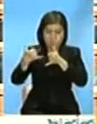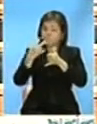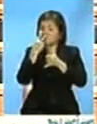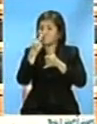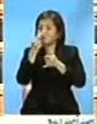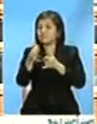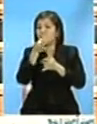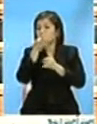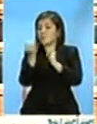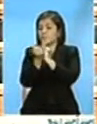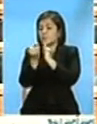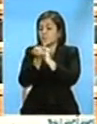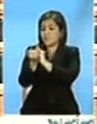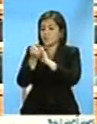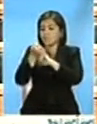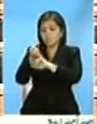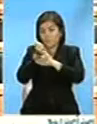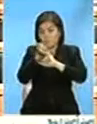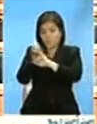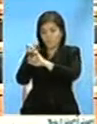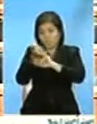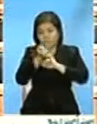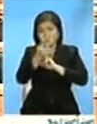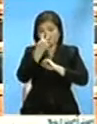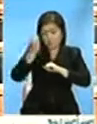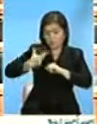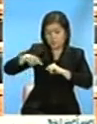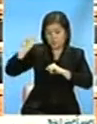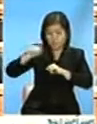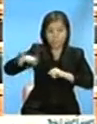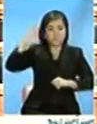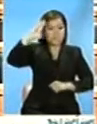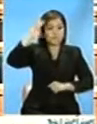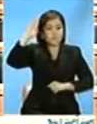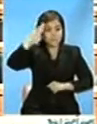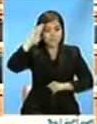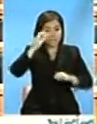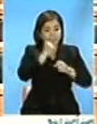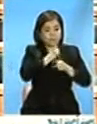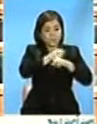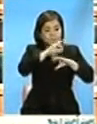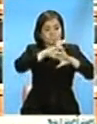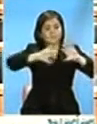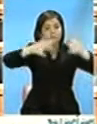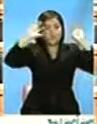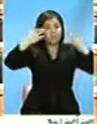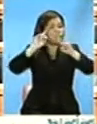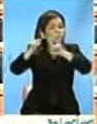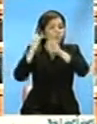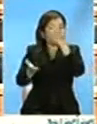ครับท่านคิดว่าในส่วนของศาลของทหารของข้าราชการของหน่วยงาน